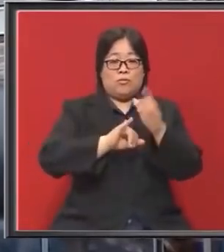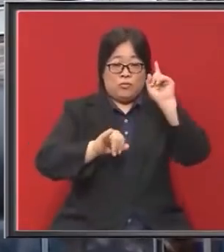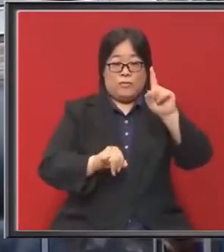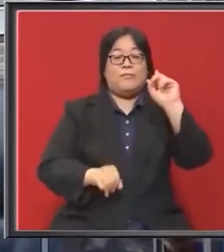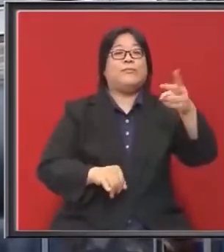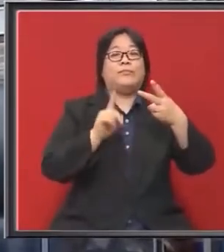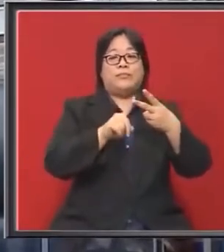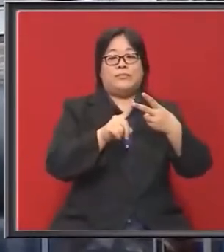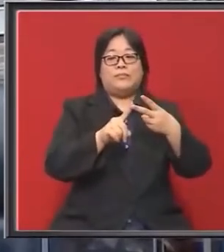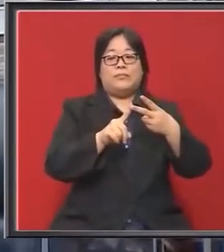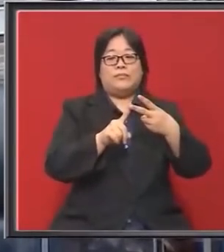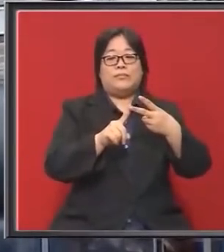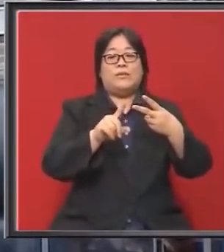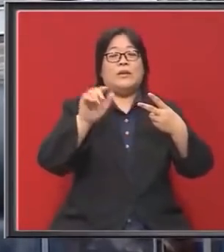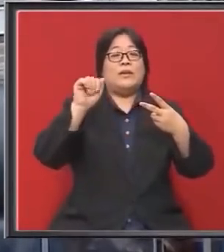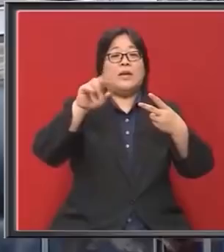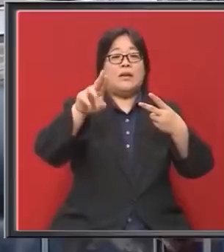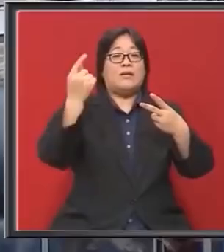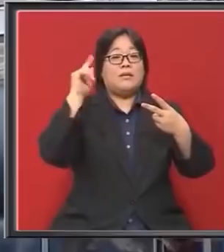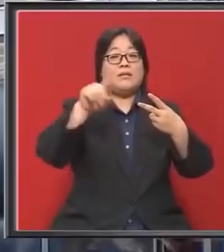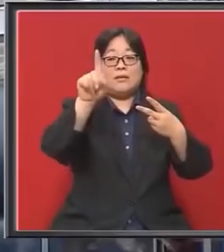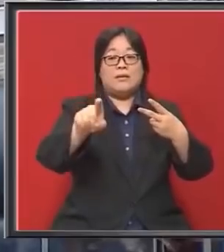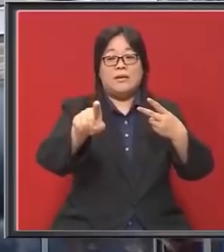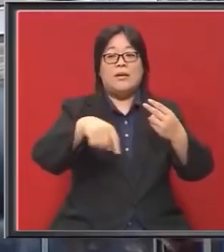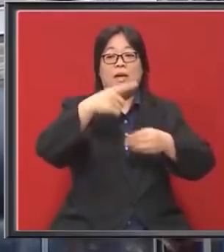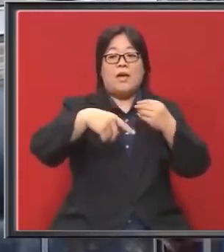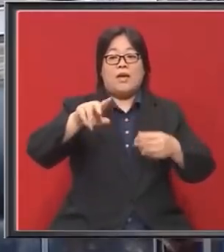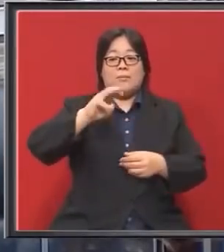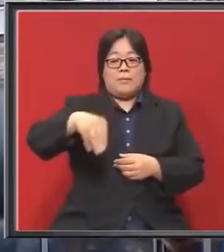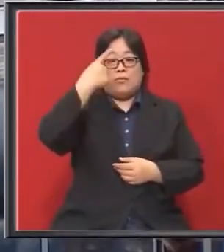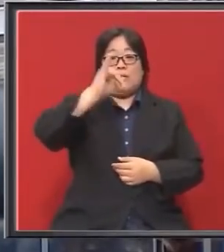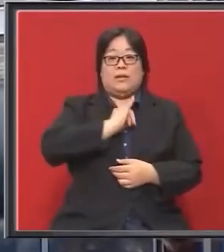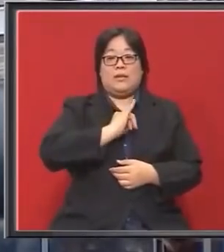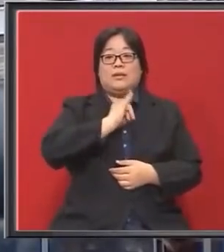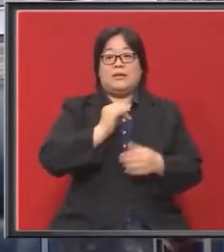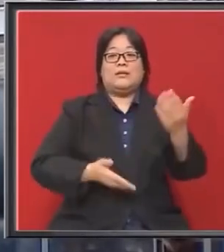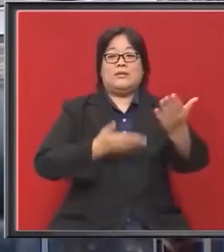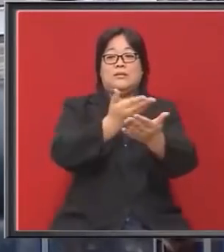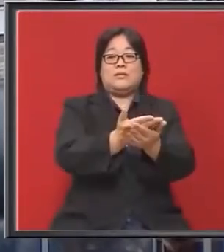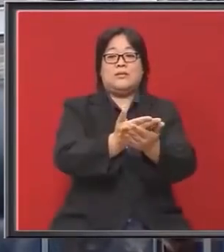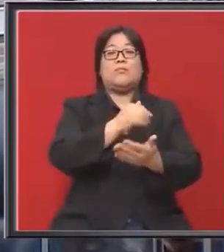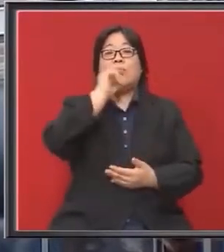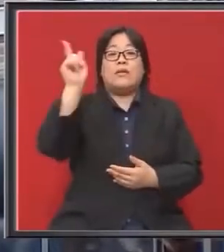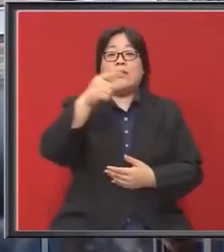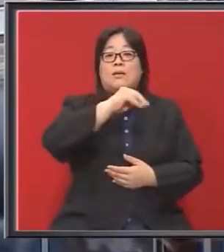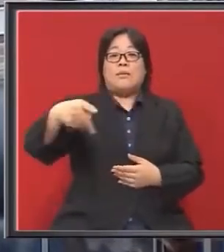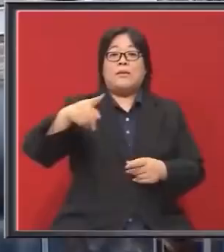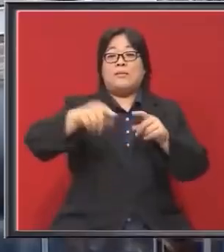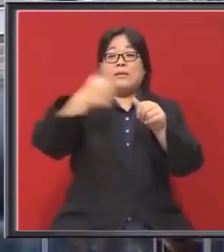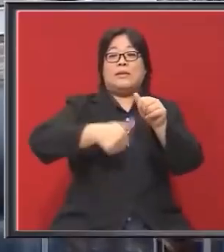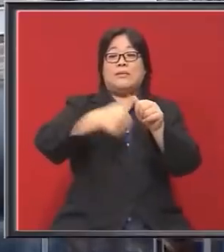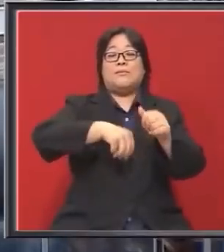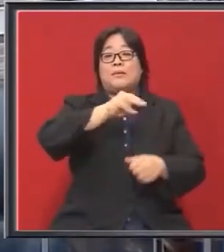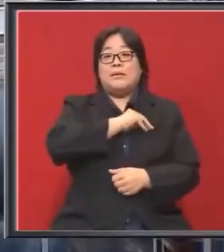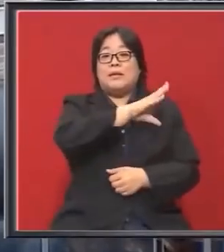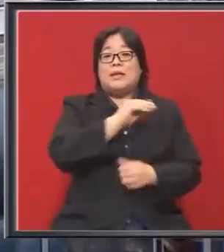itu sampai tambah soleh kedua sebanyak yang mau makan aku tadi ditanya tentang ahli parlimen magis Sayed saya bercadang bukan saja di Palembang